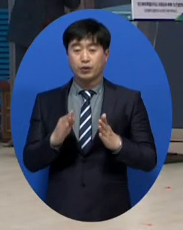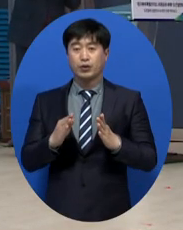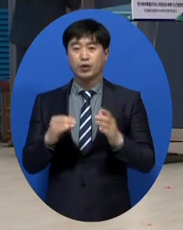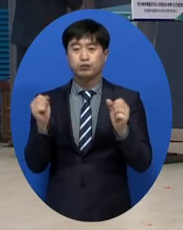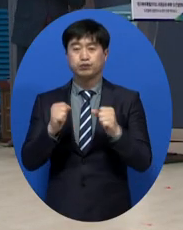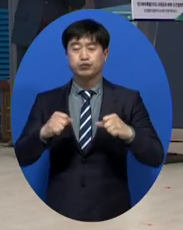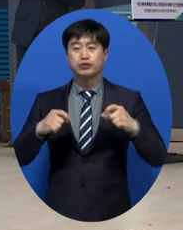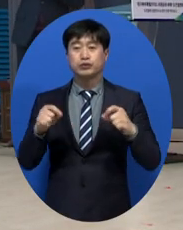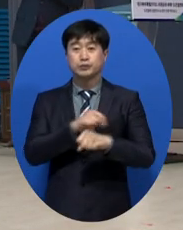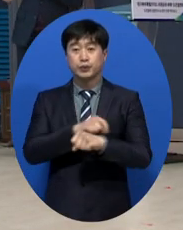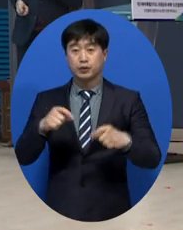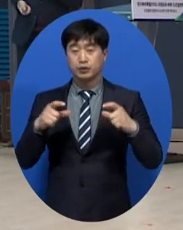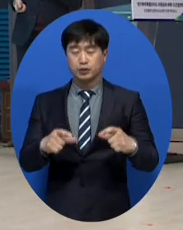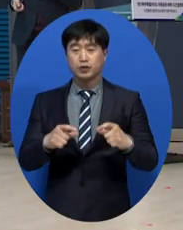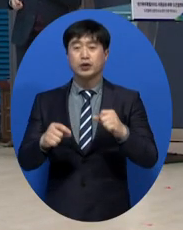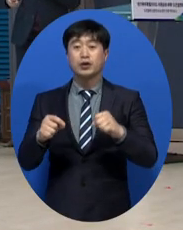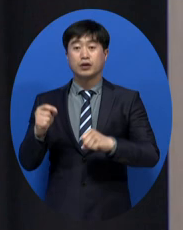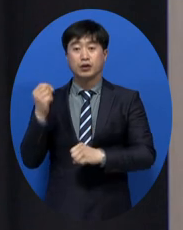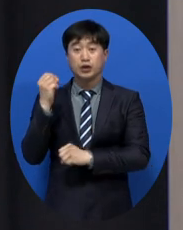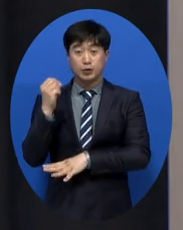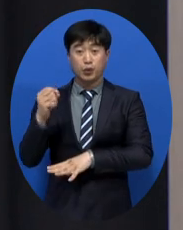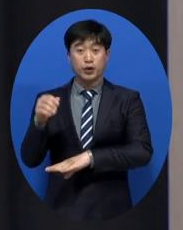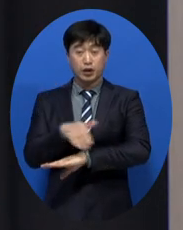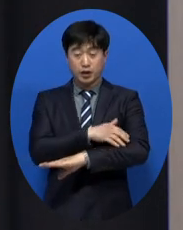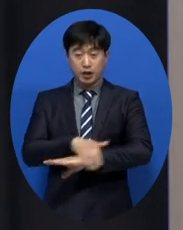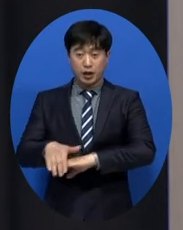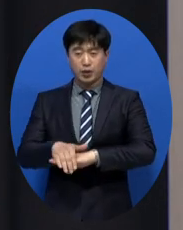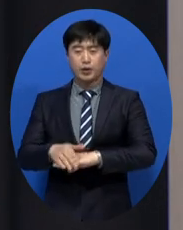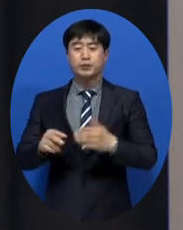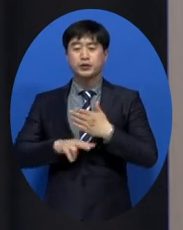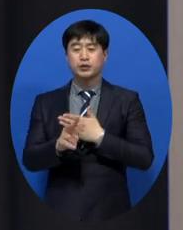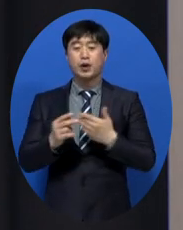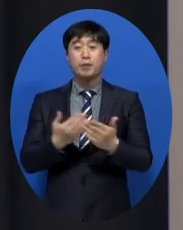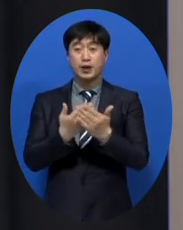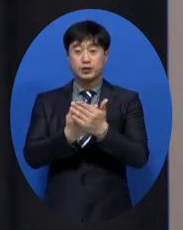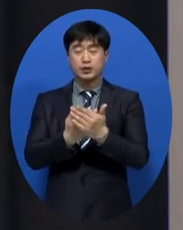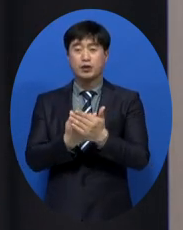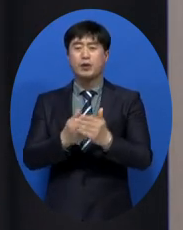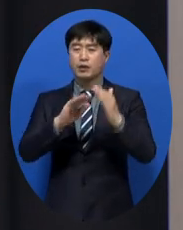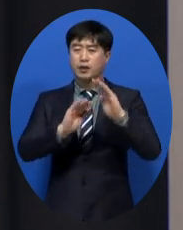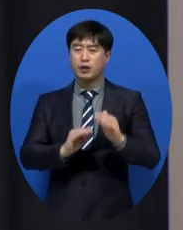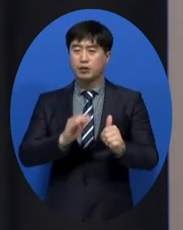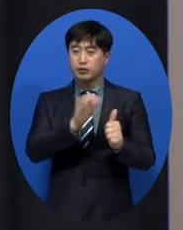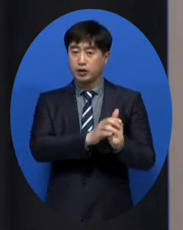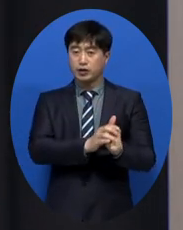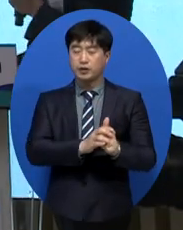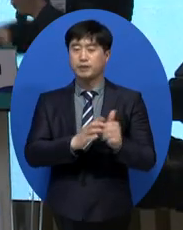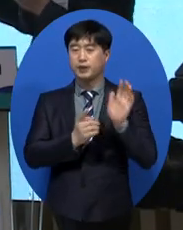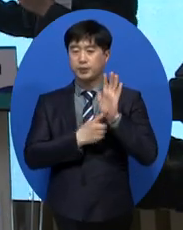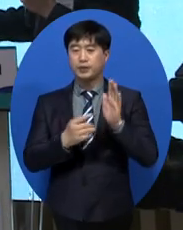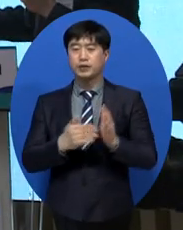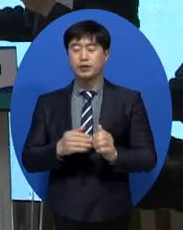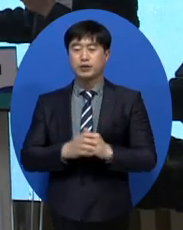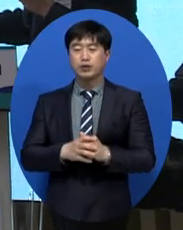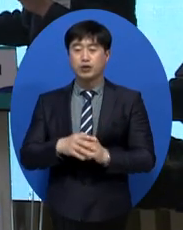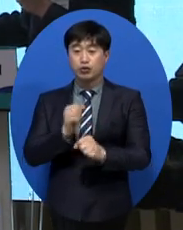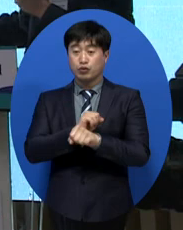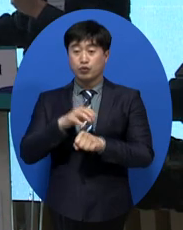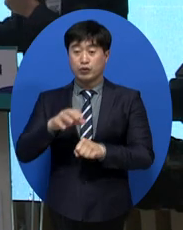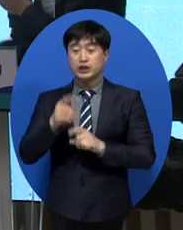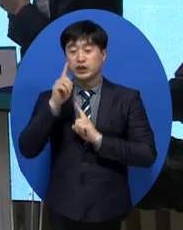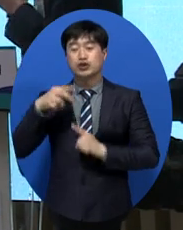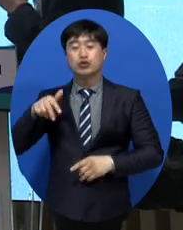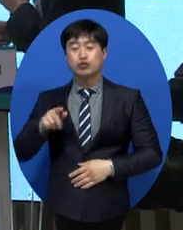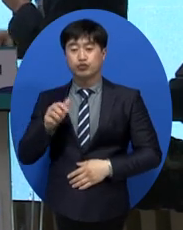경기도가 경기북부 특별자치도 기본 계획과 비전, 발전 전략, 용역 착수를 보고했습니다. 경기연구원